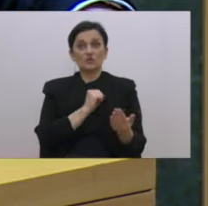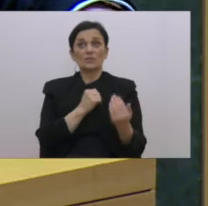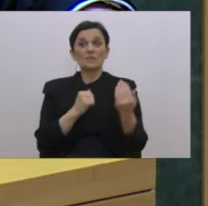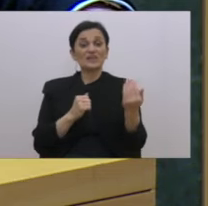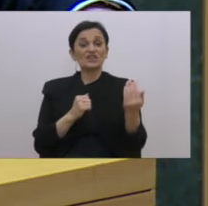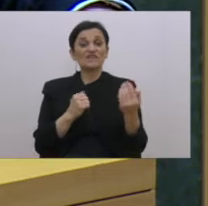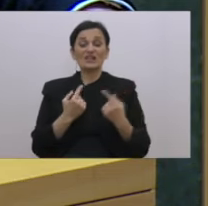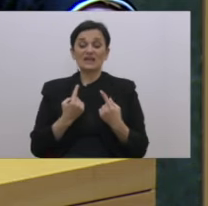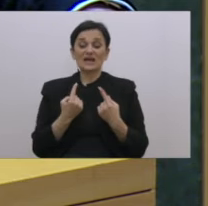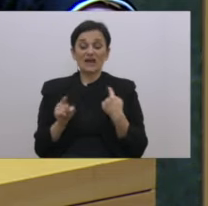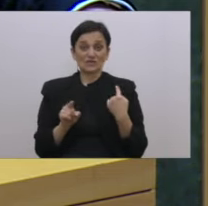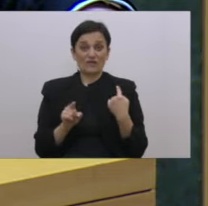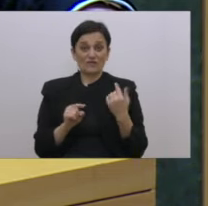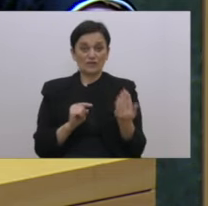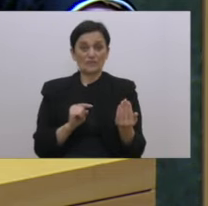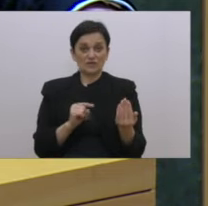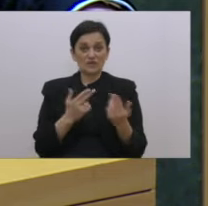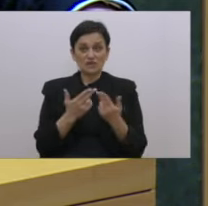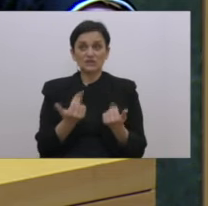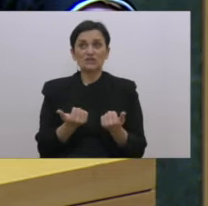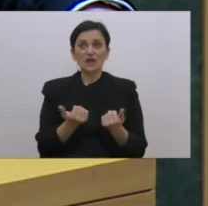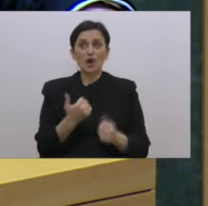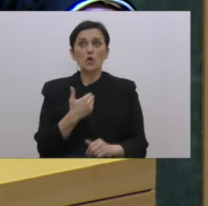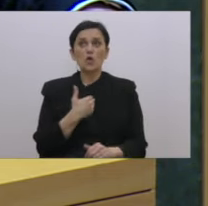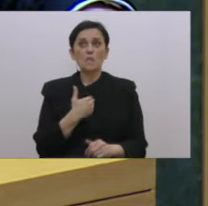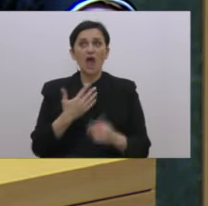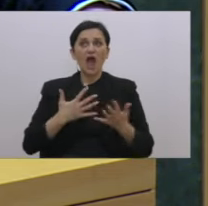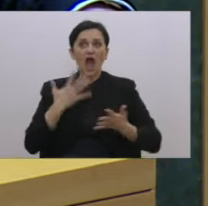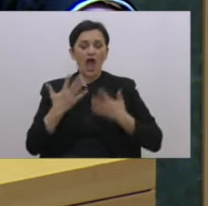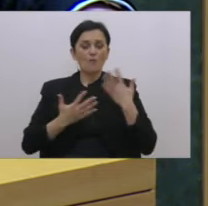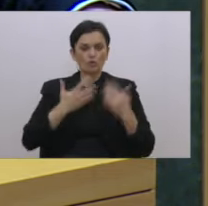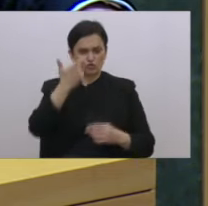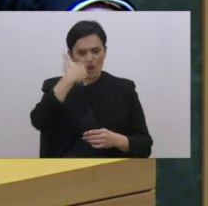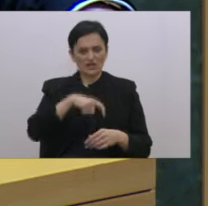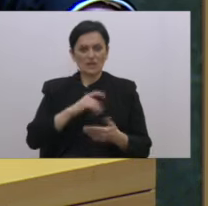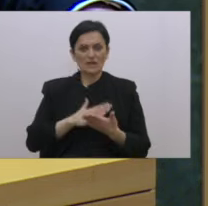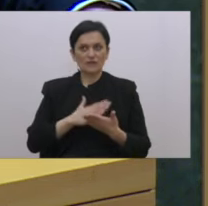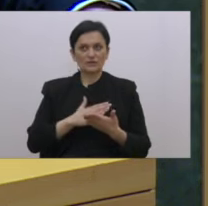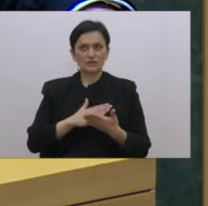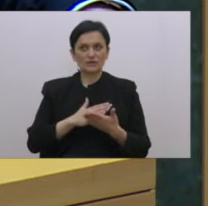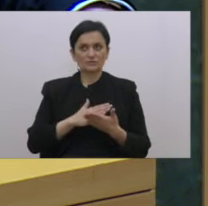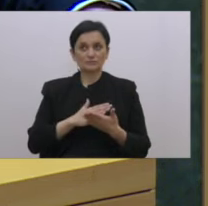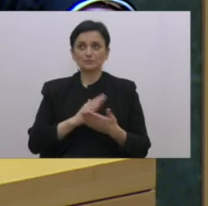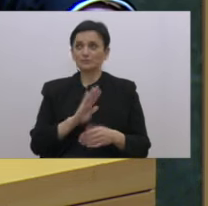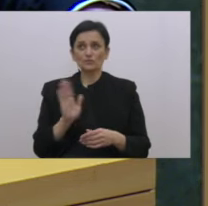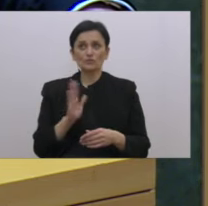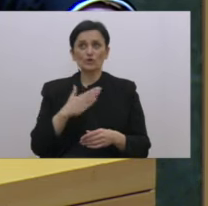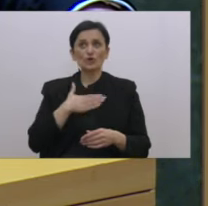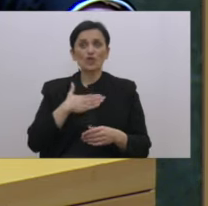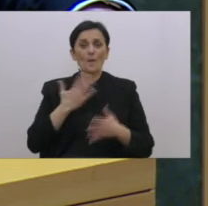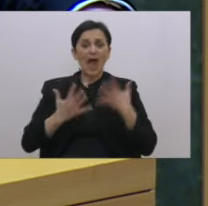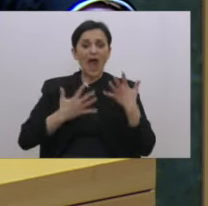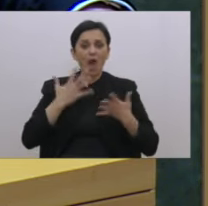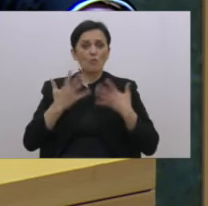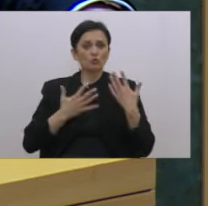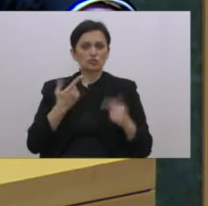Თქვენგან განსხვავებით, დიახაც მე ემოციური ადამიანი ვარ და არც ჩემ ემოციებს